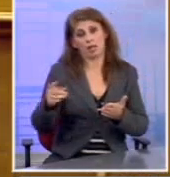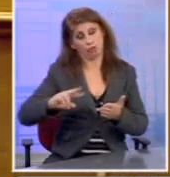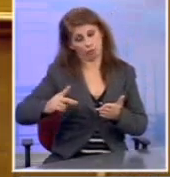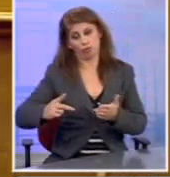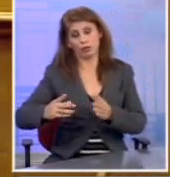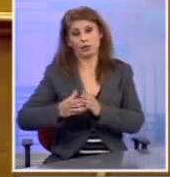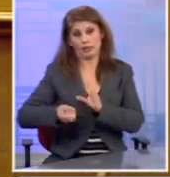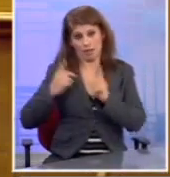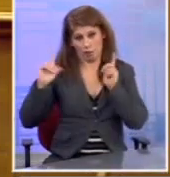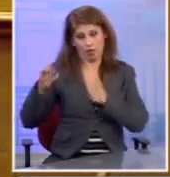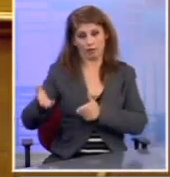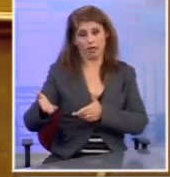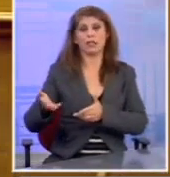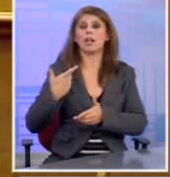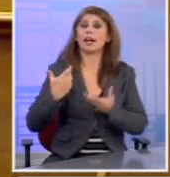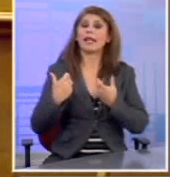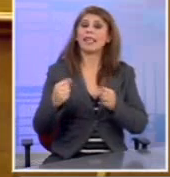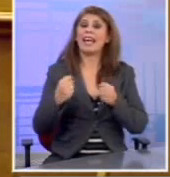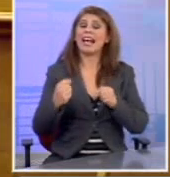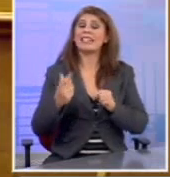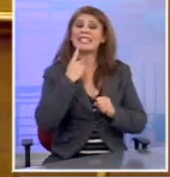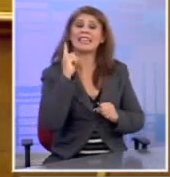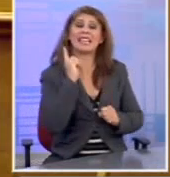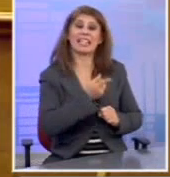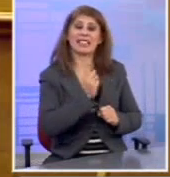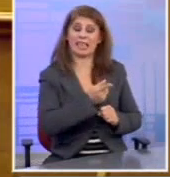αντιπολίτευσης για να ασκήσει κριτική